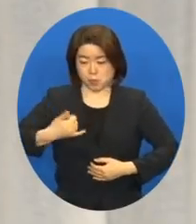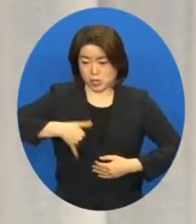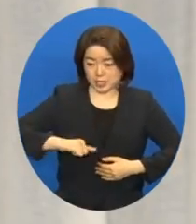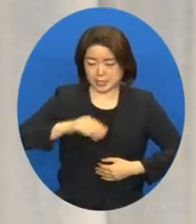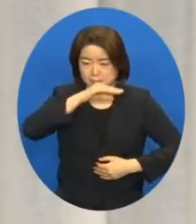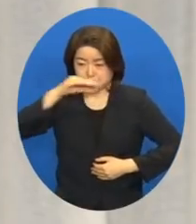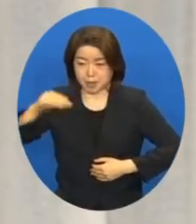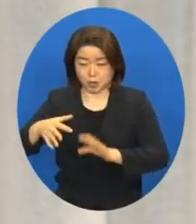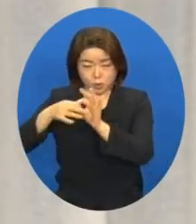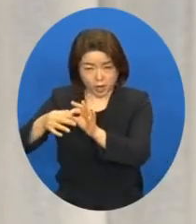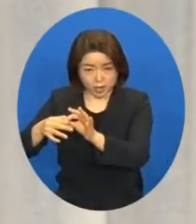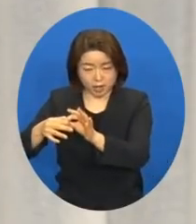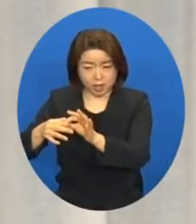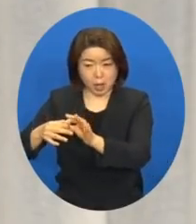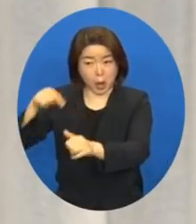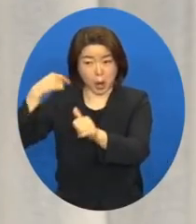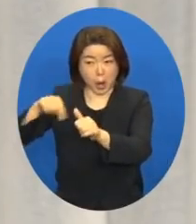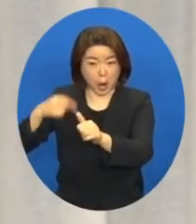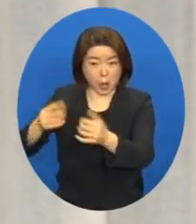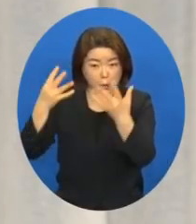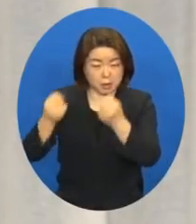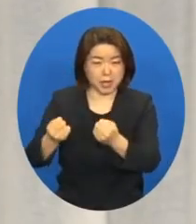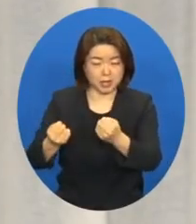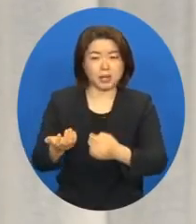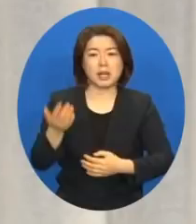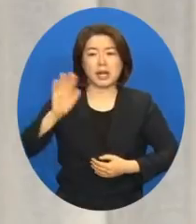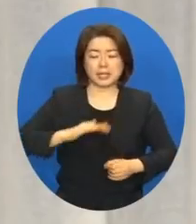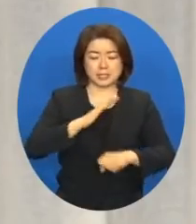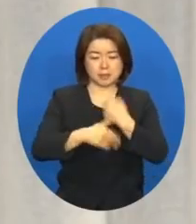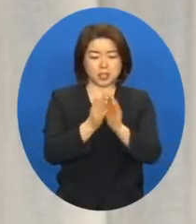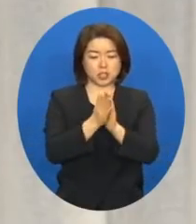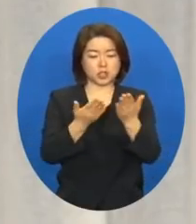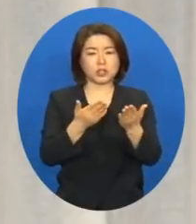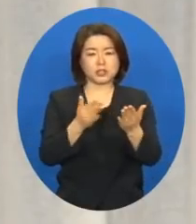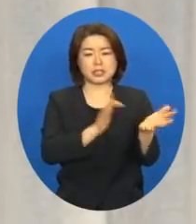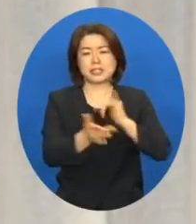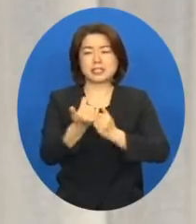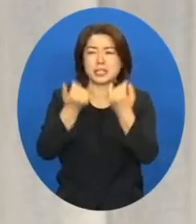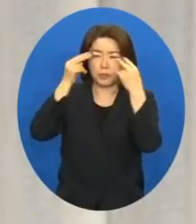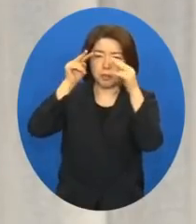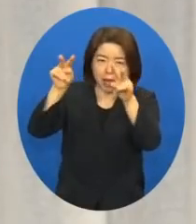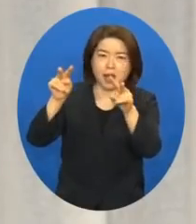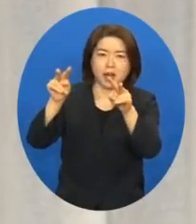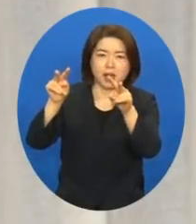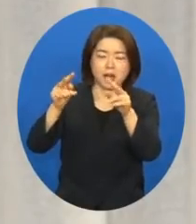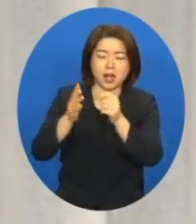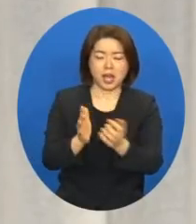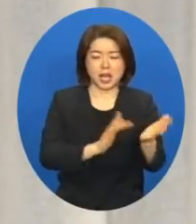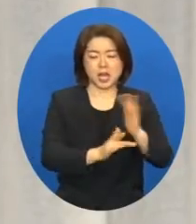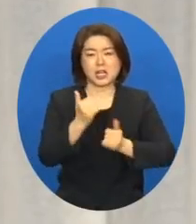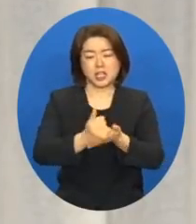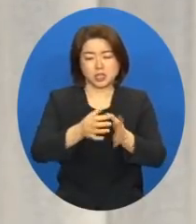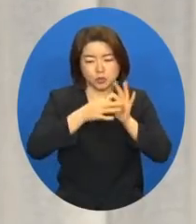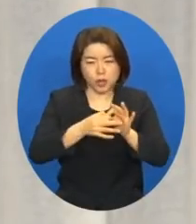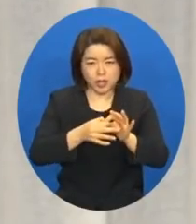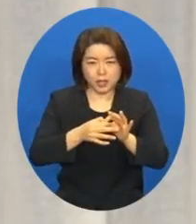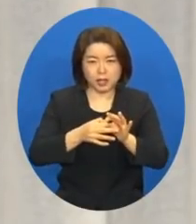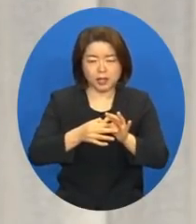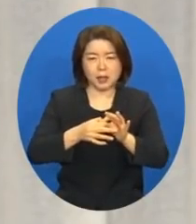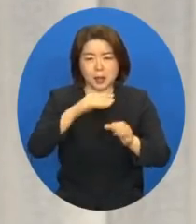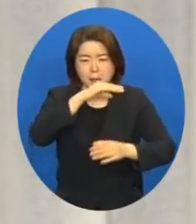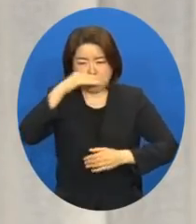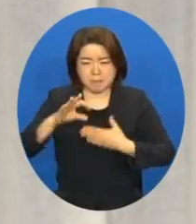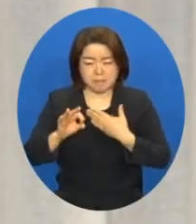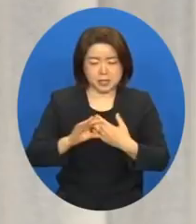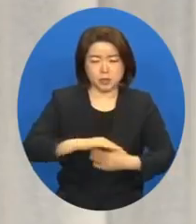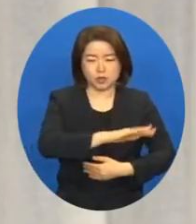가르치지만, 성경은 예수님을 바라보라고 하는 겁니다. 예수님과의 관계가 우리의 모든 문제의